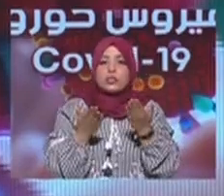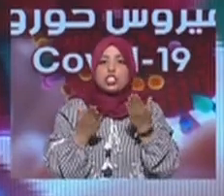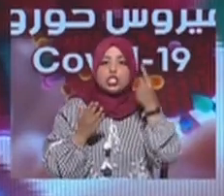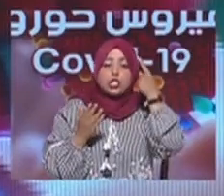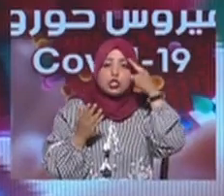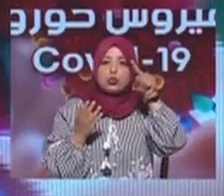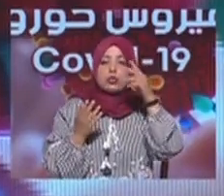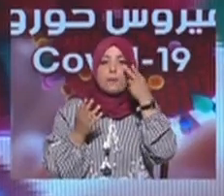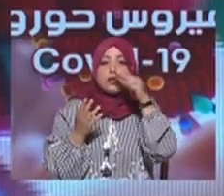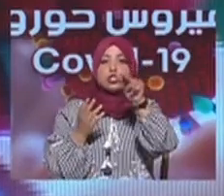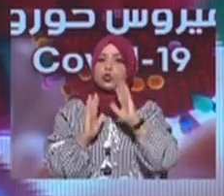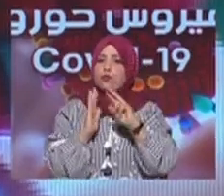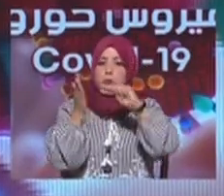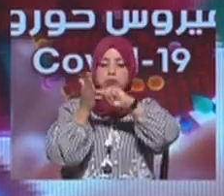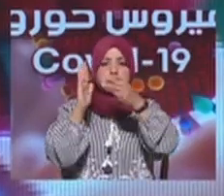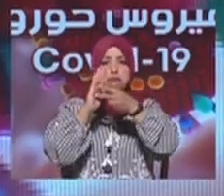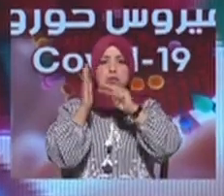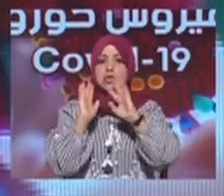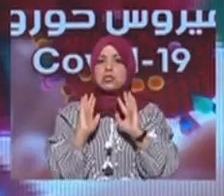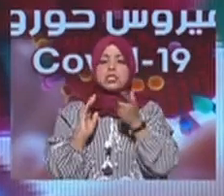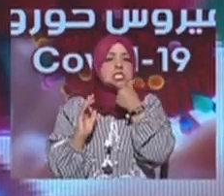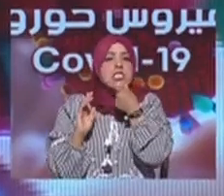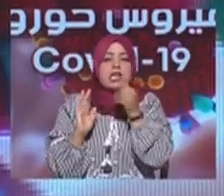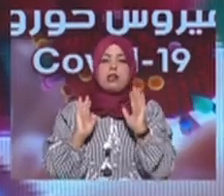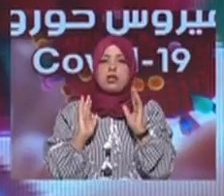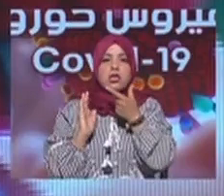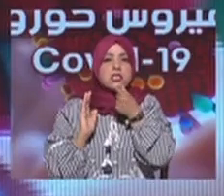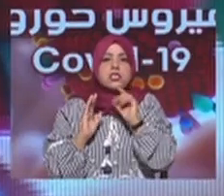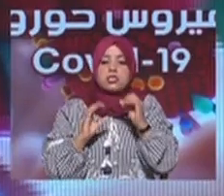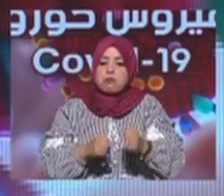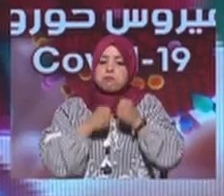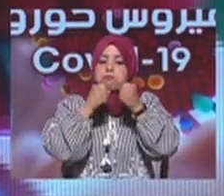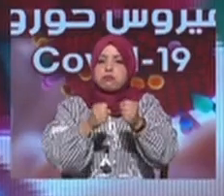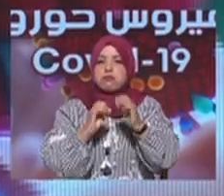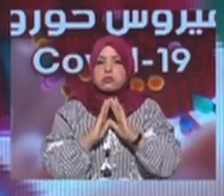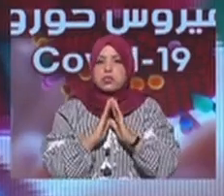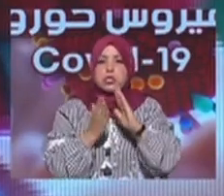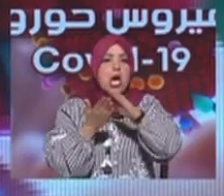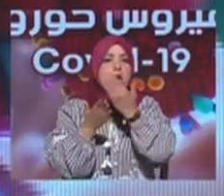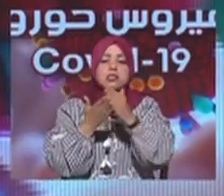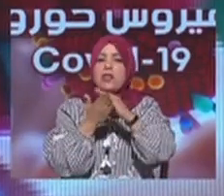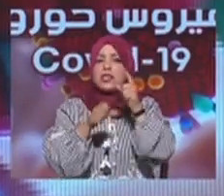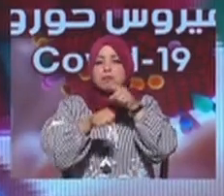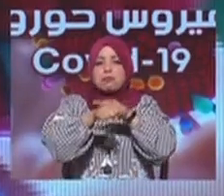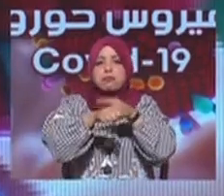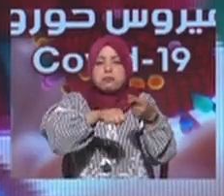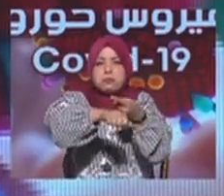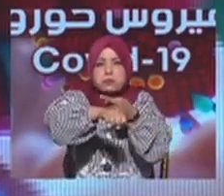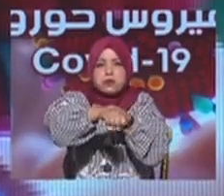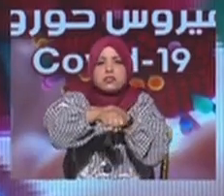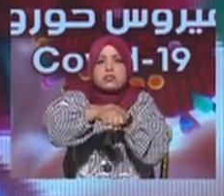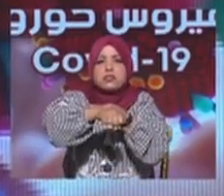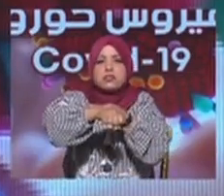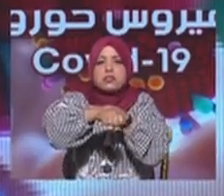هو تقنيه اسهل من السيكونساج بارسيال خاطر ما يتطلبش برشا بلاحل ما يتطلبش برشا وقت يتطلب ماكينه اللي